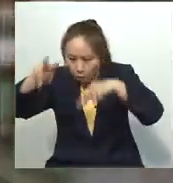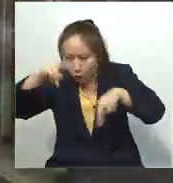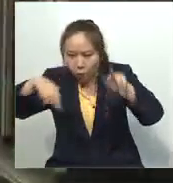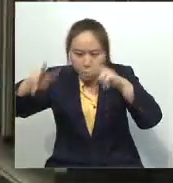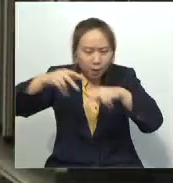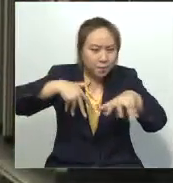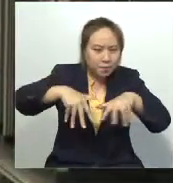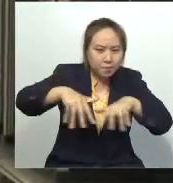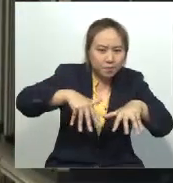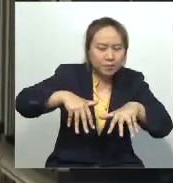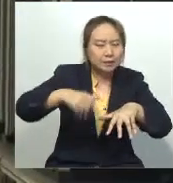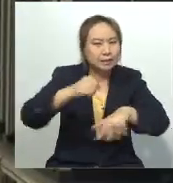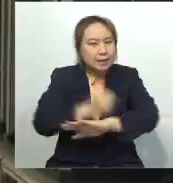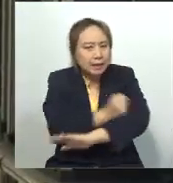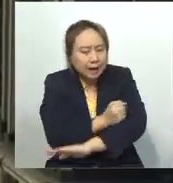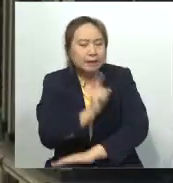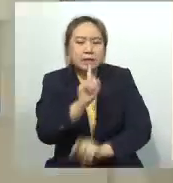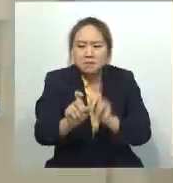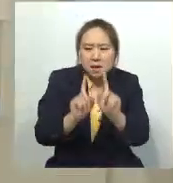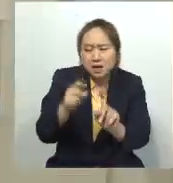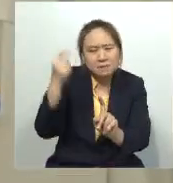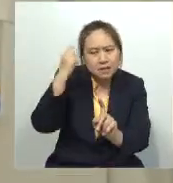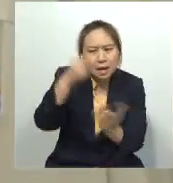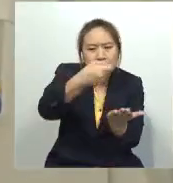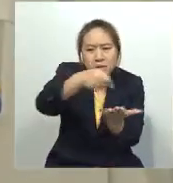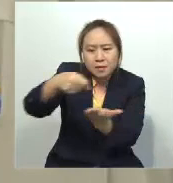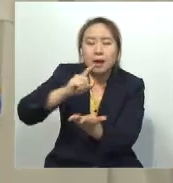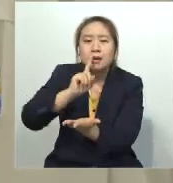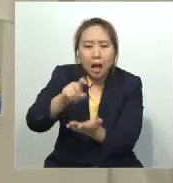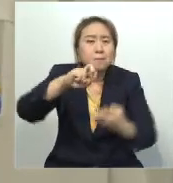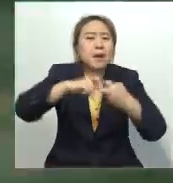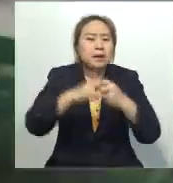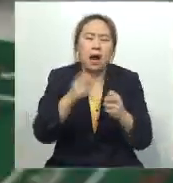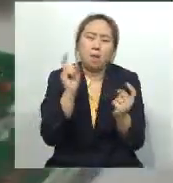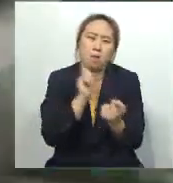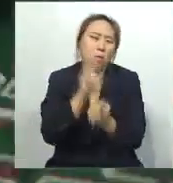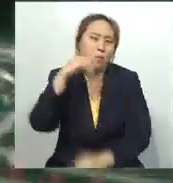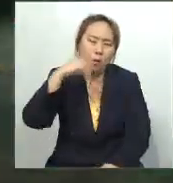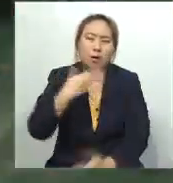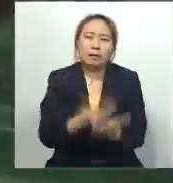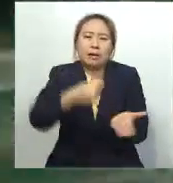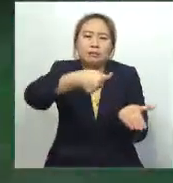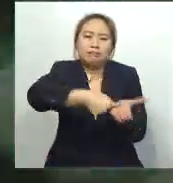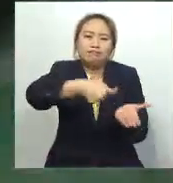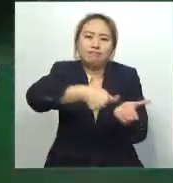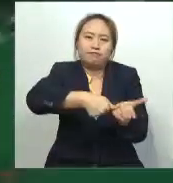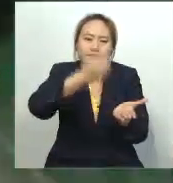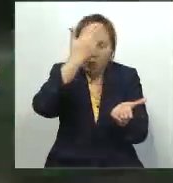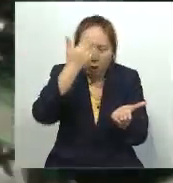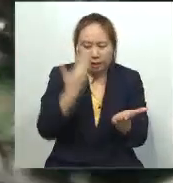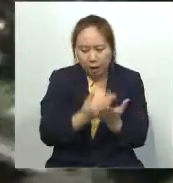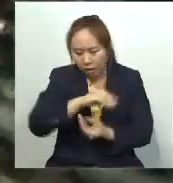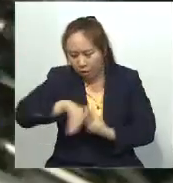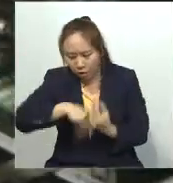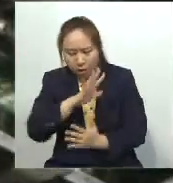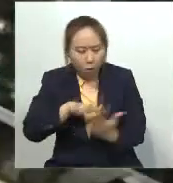คิดเห็นต่างๆของพี่น้องผู้ใช้แรงงานนะครับส่วนใหญ่เองเหมือนว่าจะเจอปัญหาเรื่องของหนี้อยู่นะครับเพราะว่าค่าใช้จ่ายเองบางคนเองอาจจะวาง